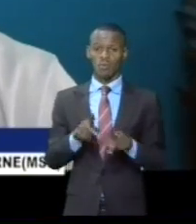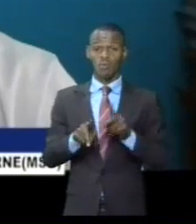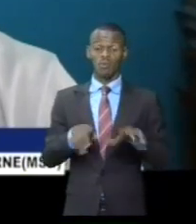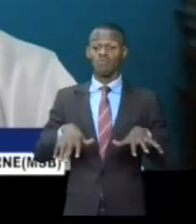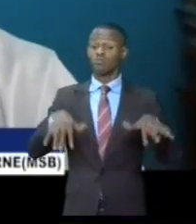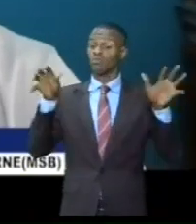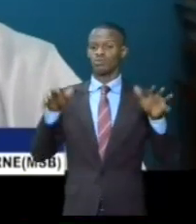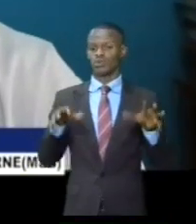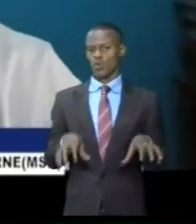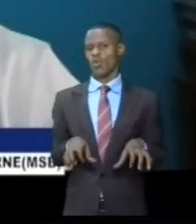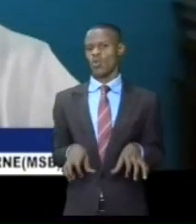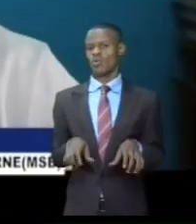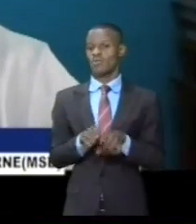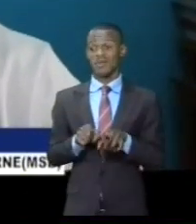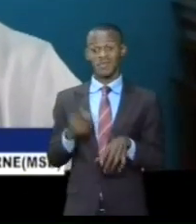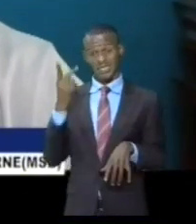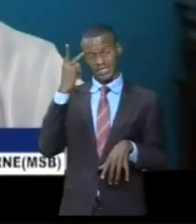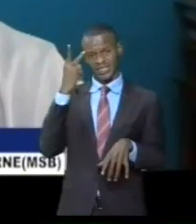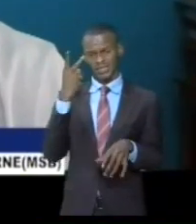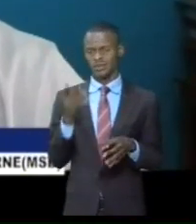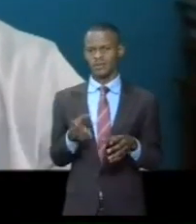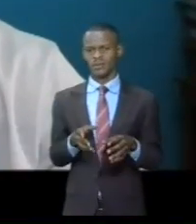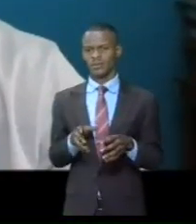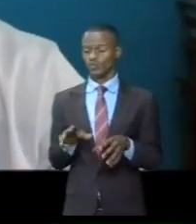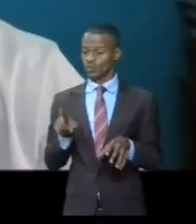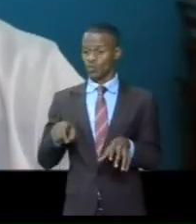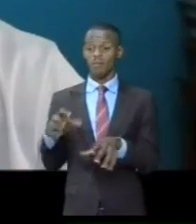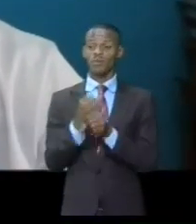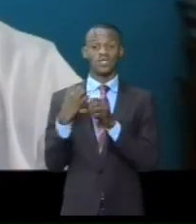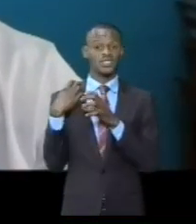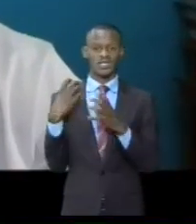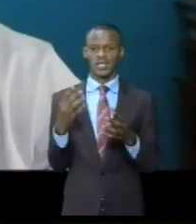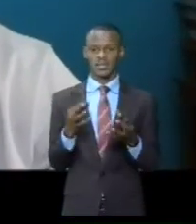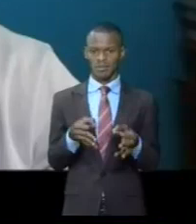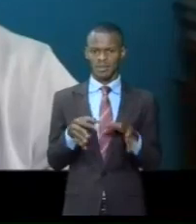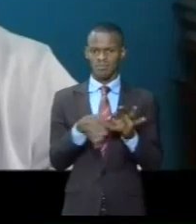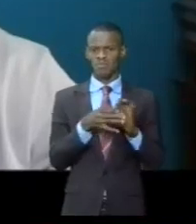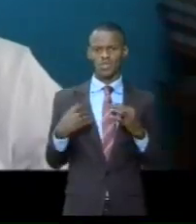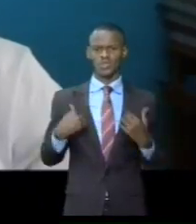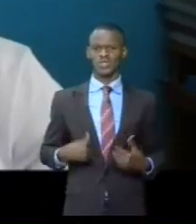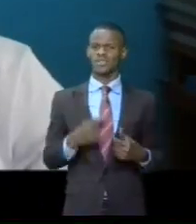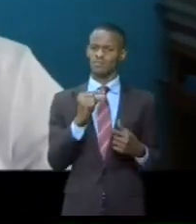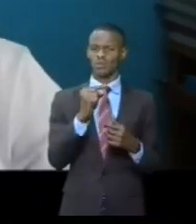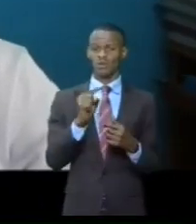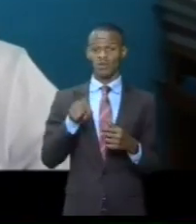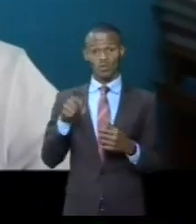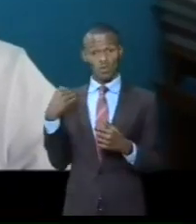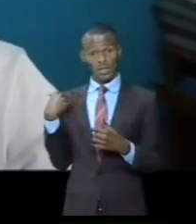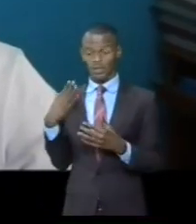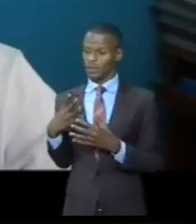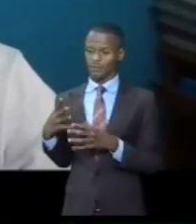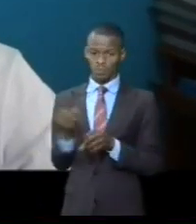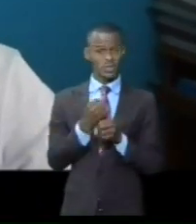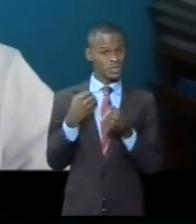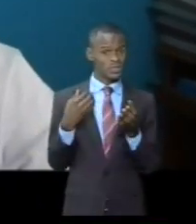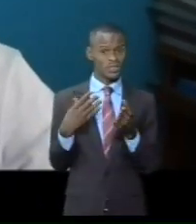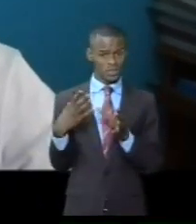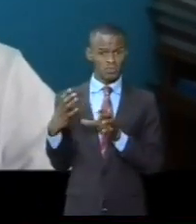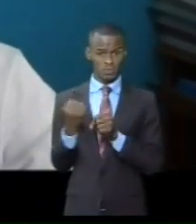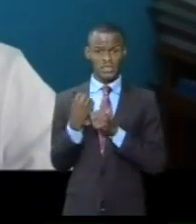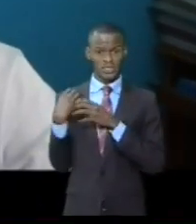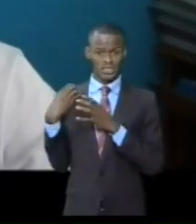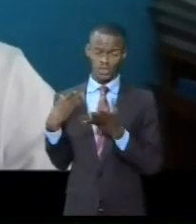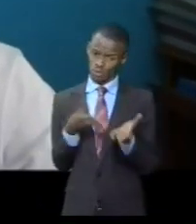quinoise et pourquoi pas congolaise qui devrait être couverte. Nous avons besoin des subventions de l'État. Mais pourquoi ne pas déjà soutenir